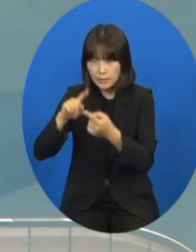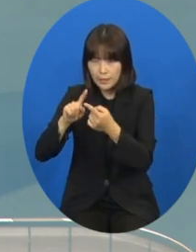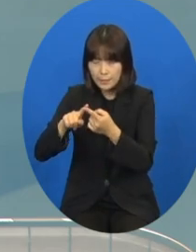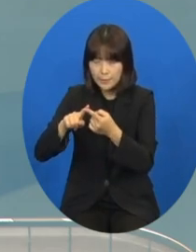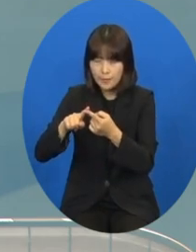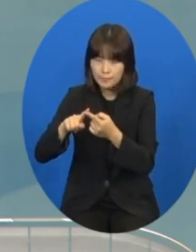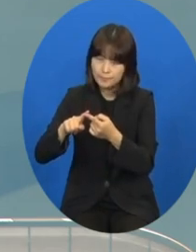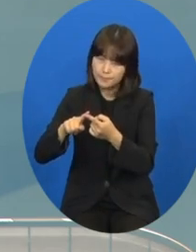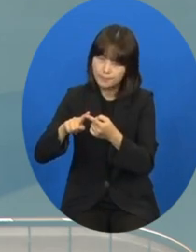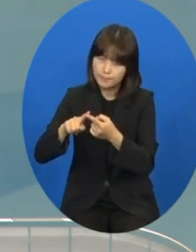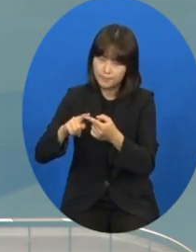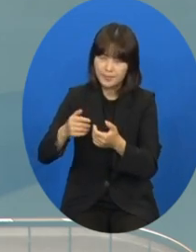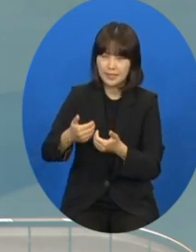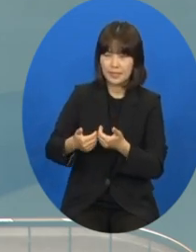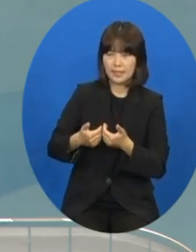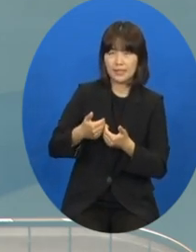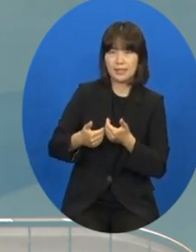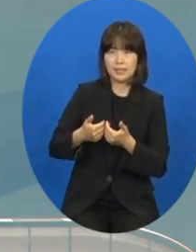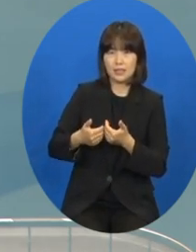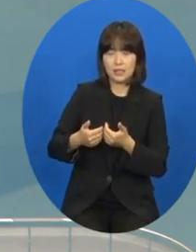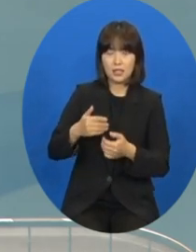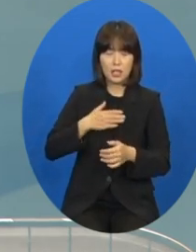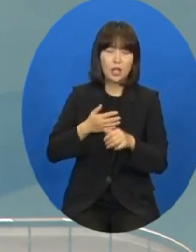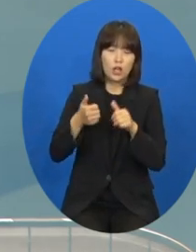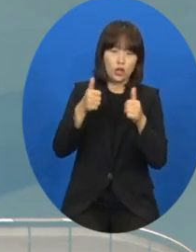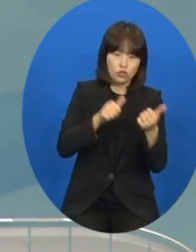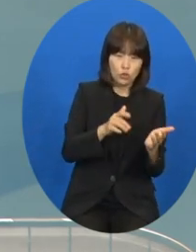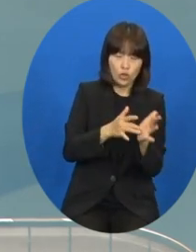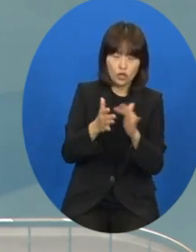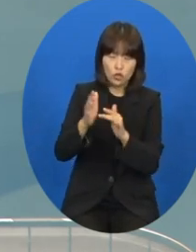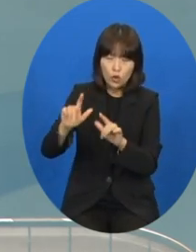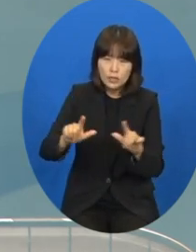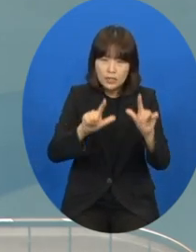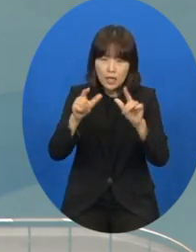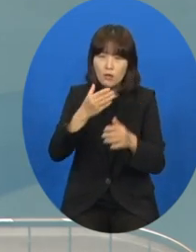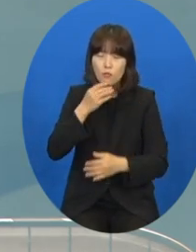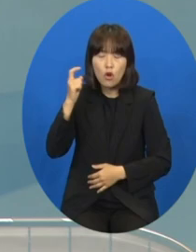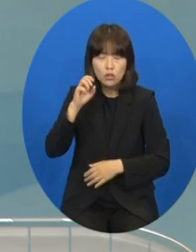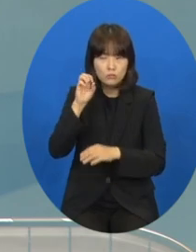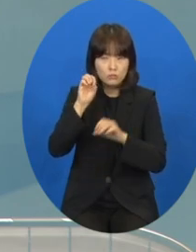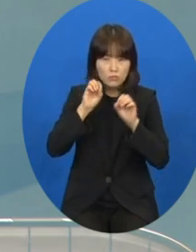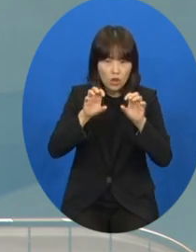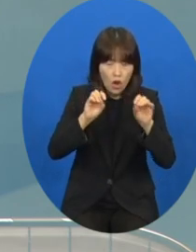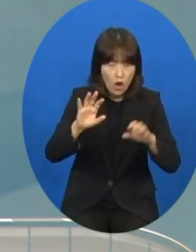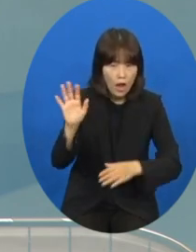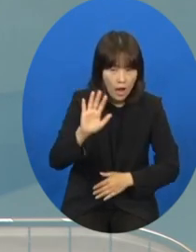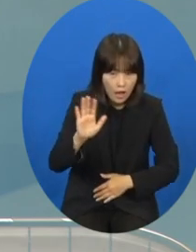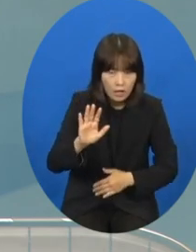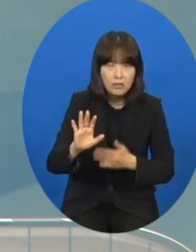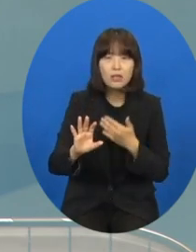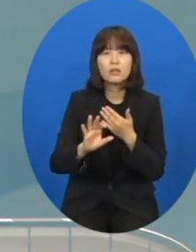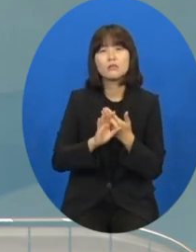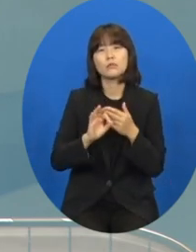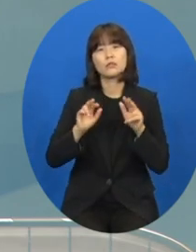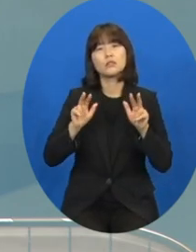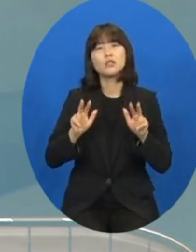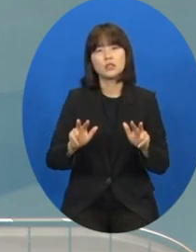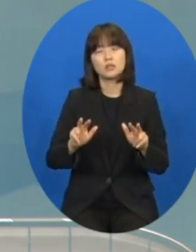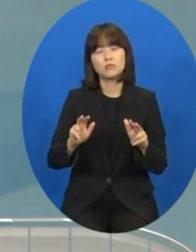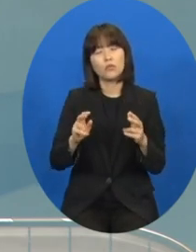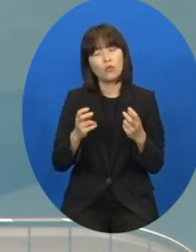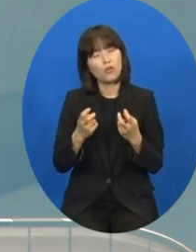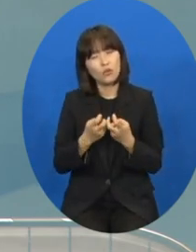마음에 걸려서 나는 죽고 예수로 사는 복음을 전하지 않았었다면 지금 어떻게